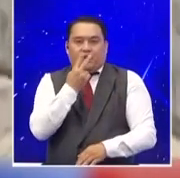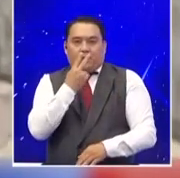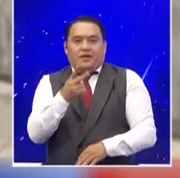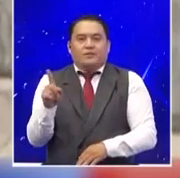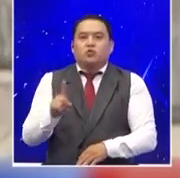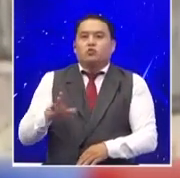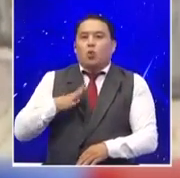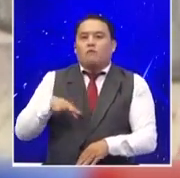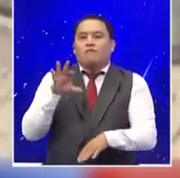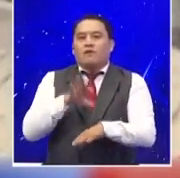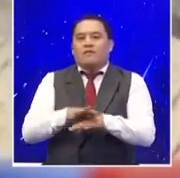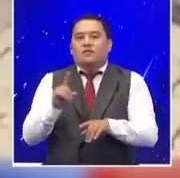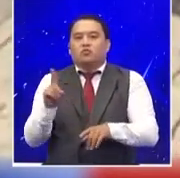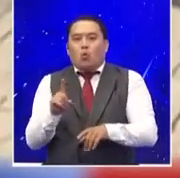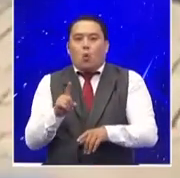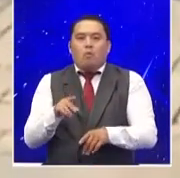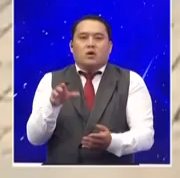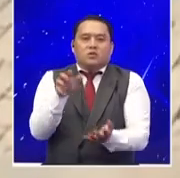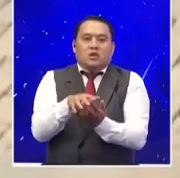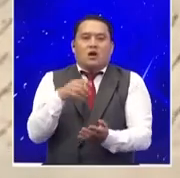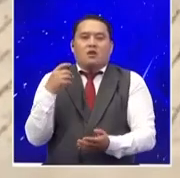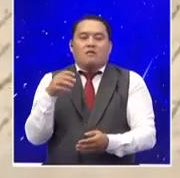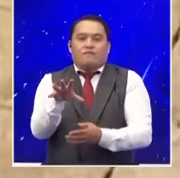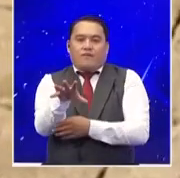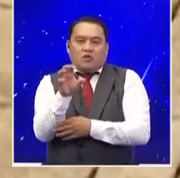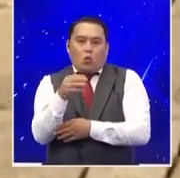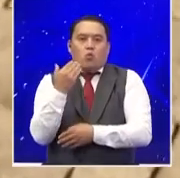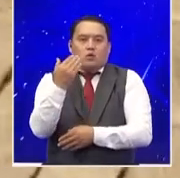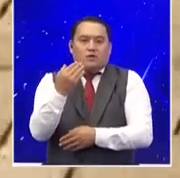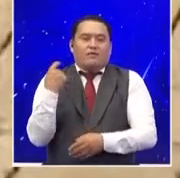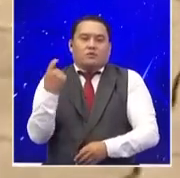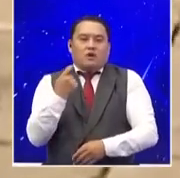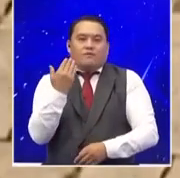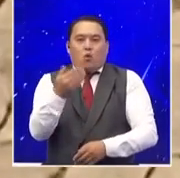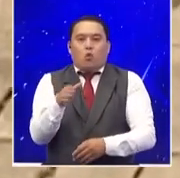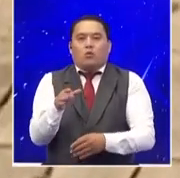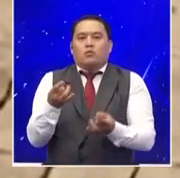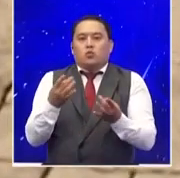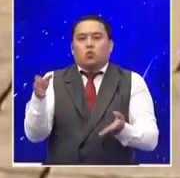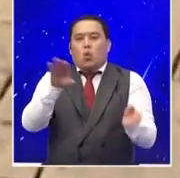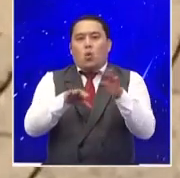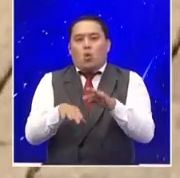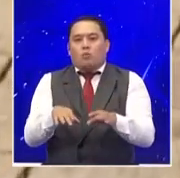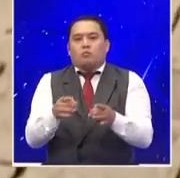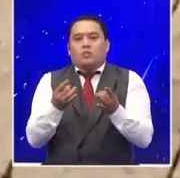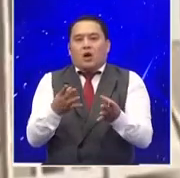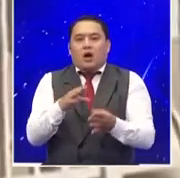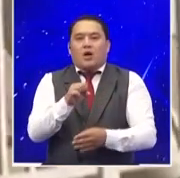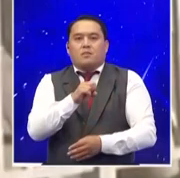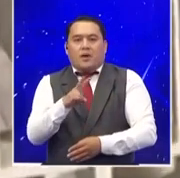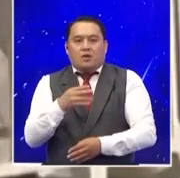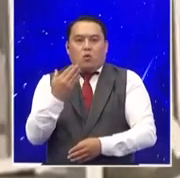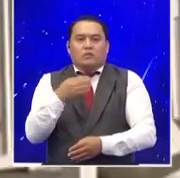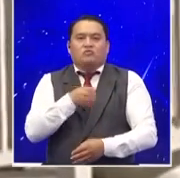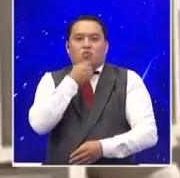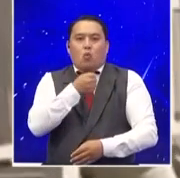посматривали. Как выяснилось позже, присмыкающийся принадлежит фотографам. Отмечается, что выгуливали на Коктюбе рептилию породы кайман.